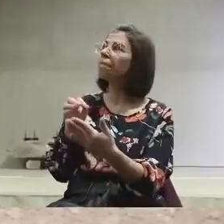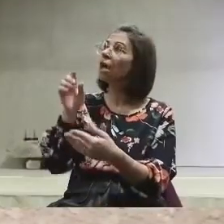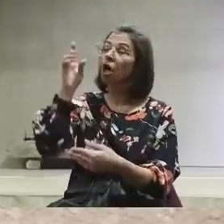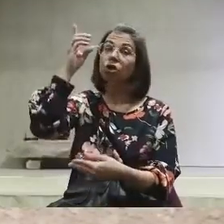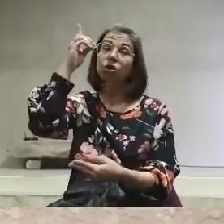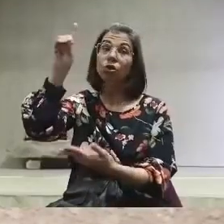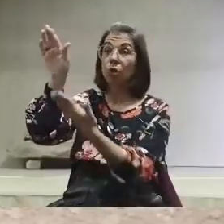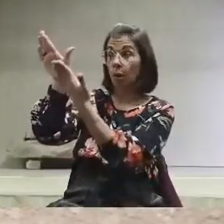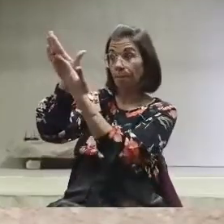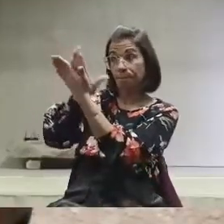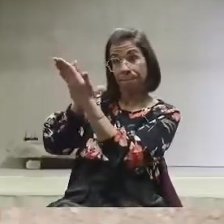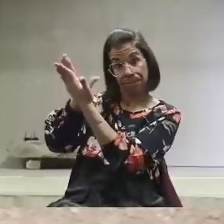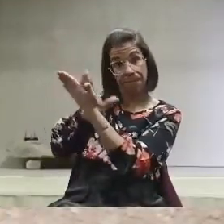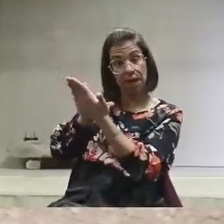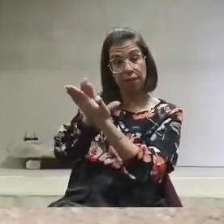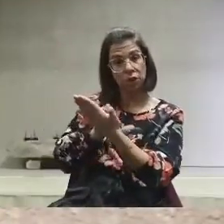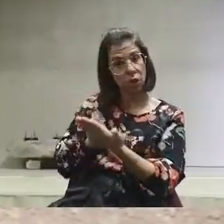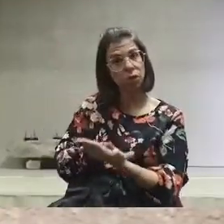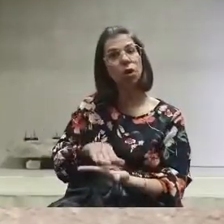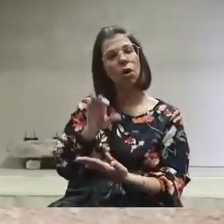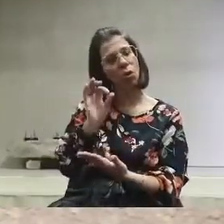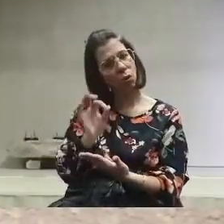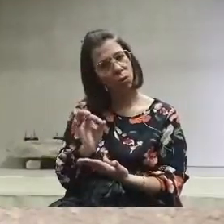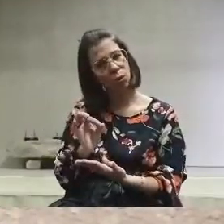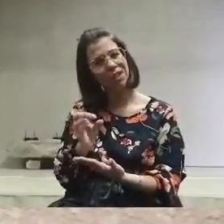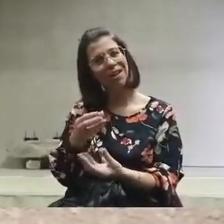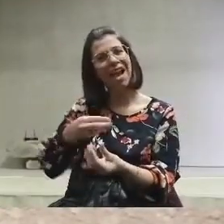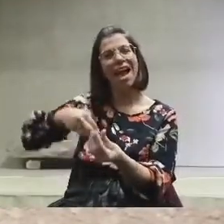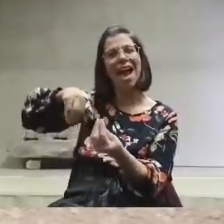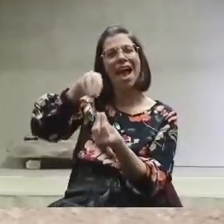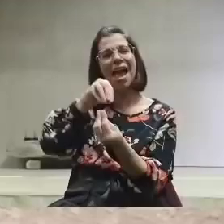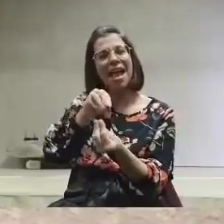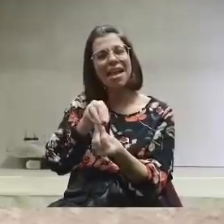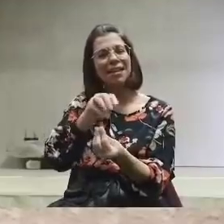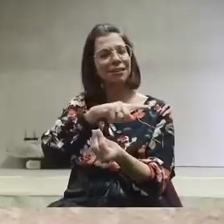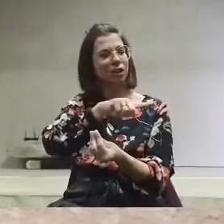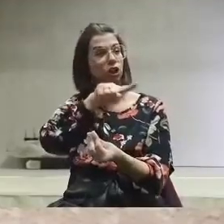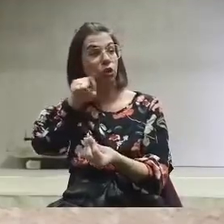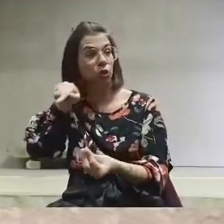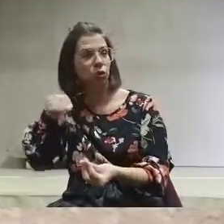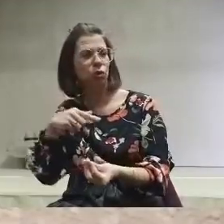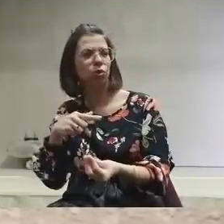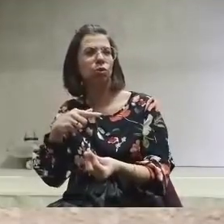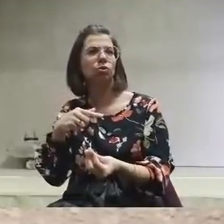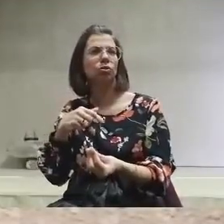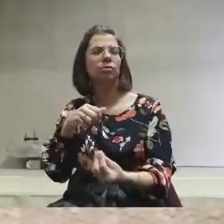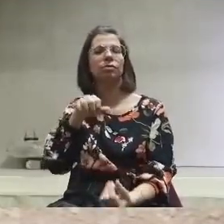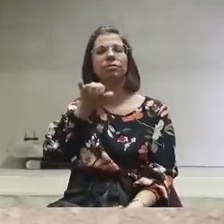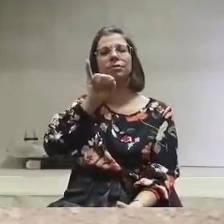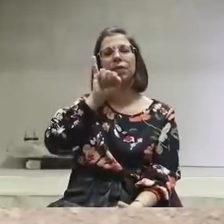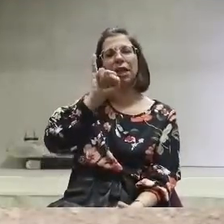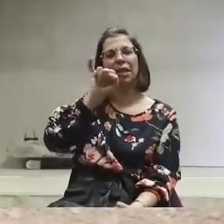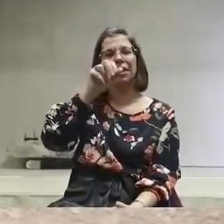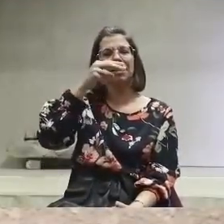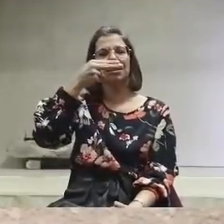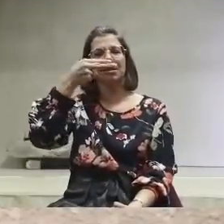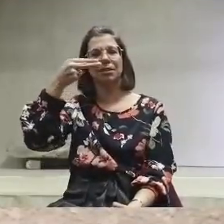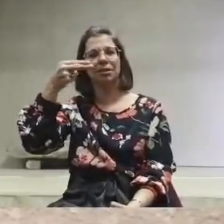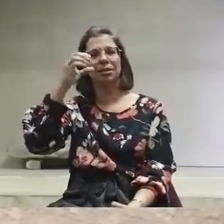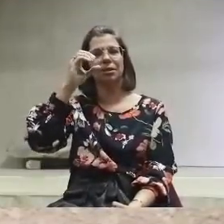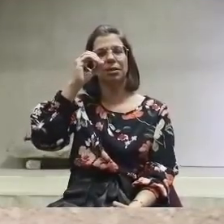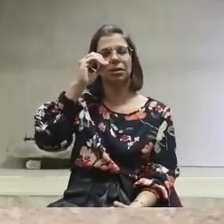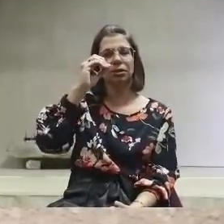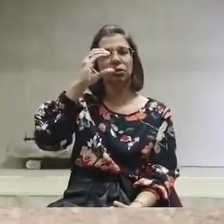Innocenté, comme si on n'a jamais péché. Autrement dit, c'est quelque chose, erreur judiciaire. Ça